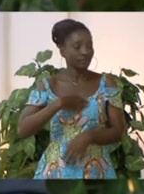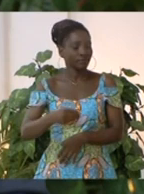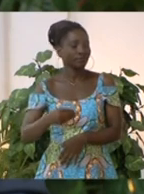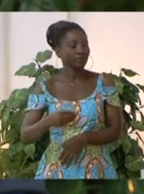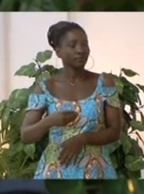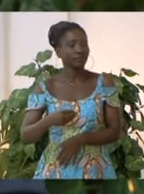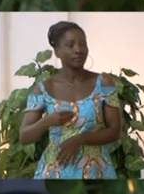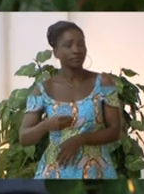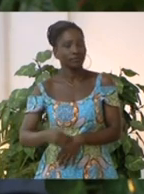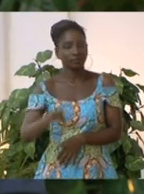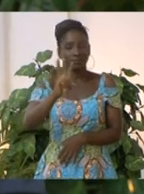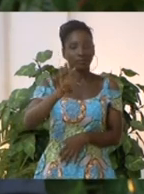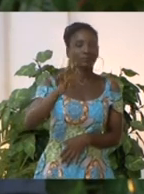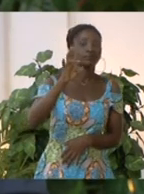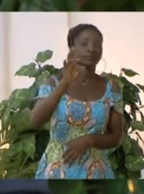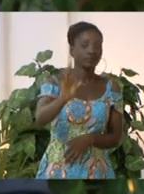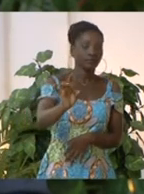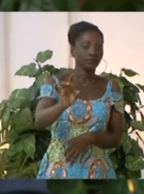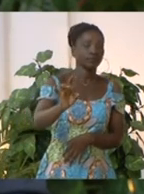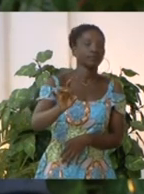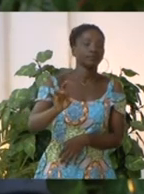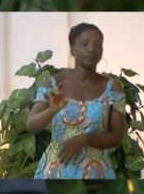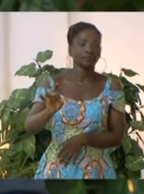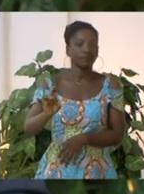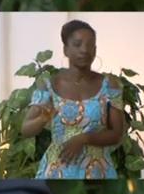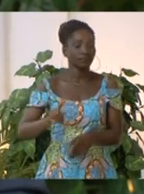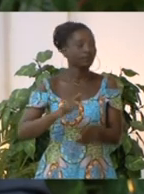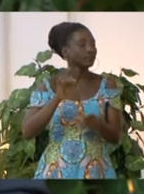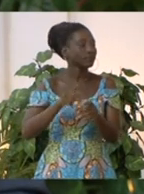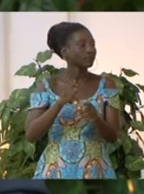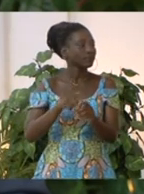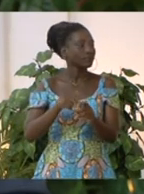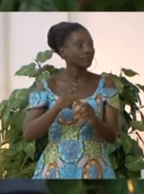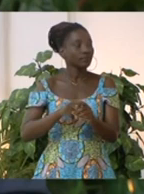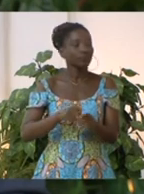soit 1,14%. Suffrage exprimé,